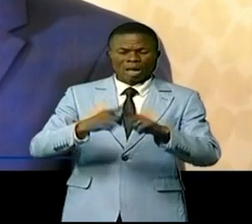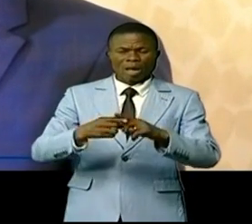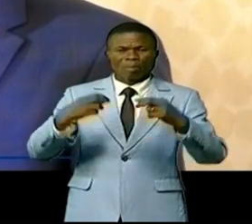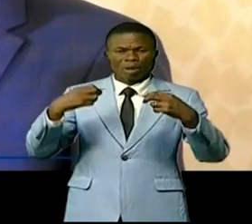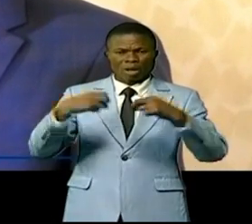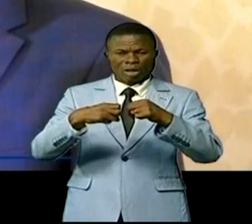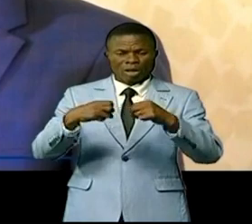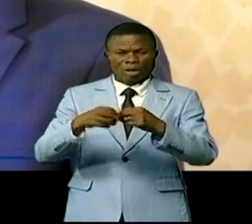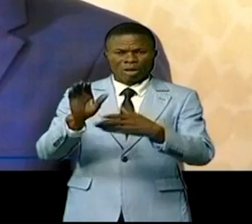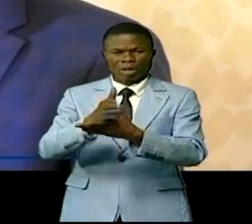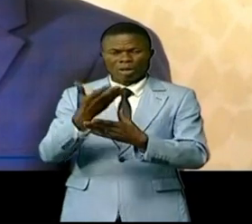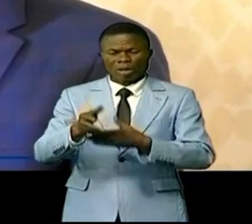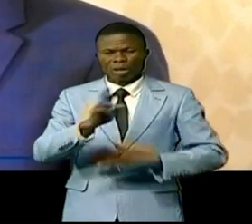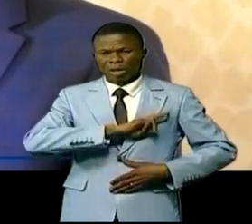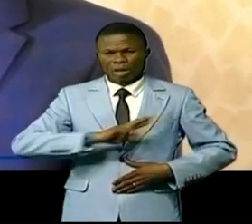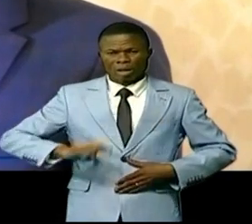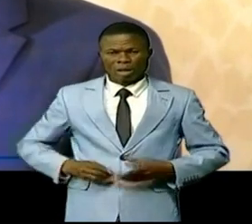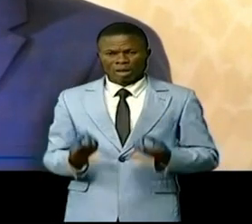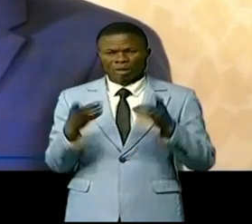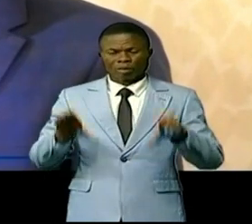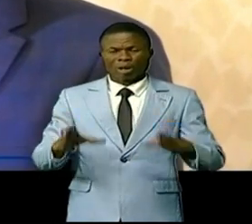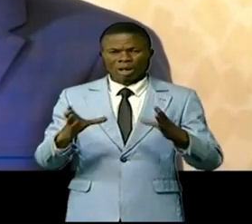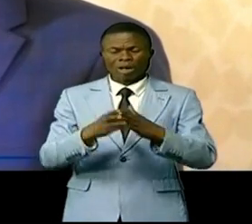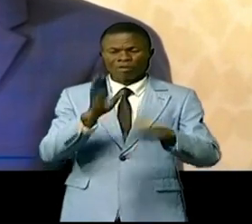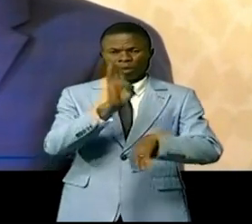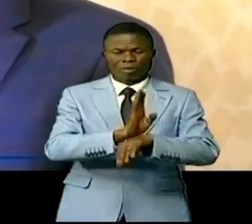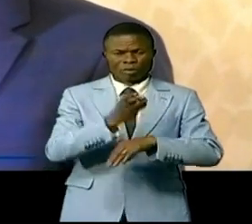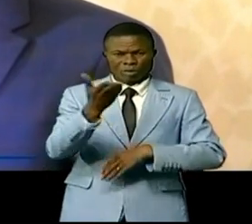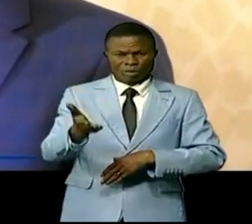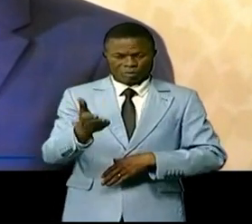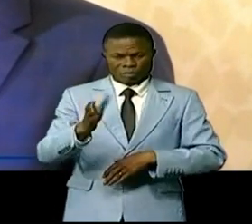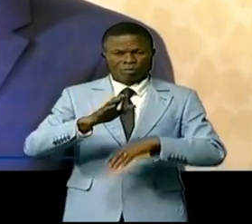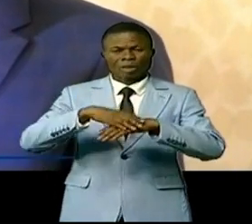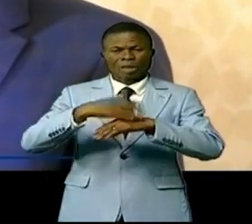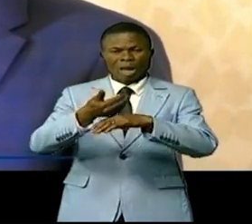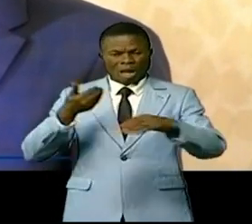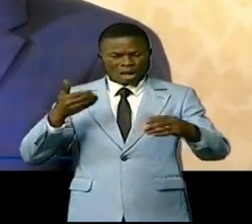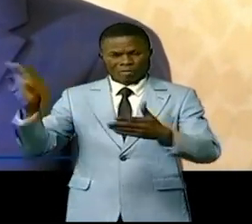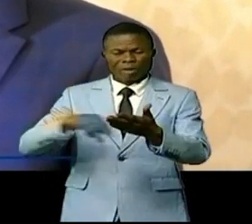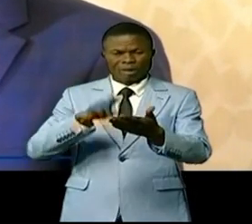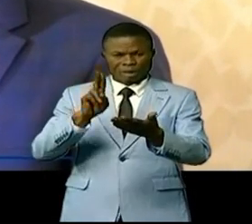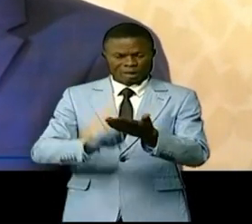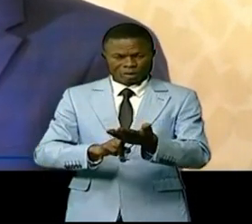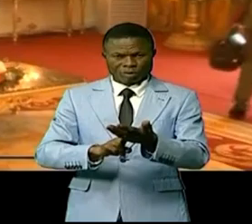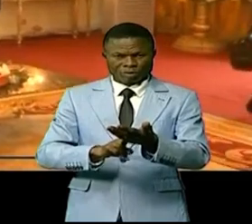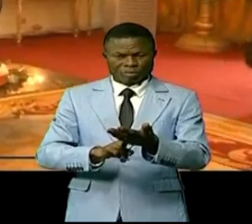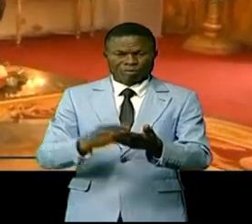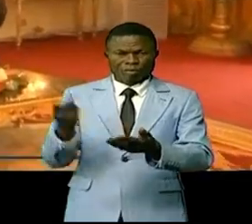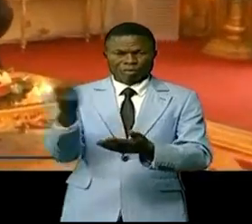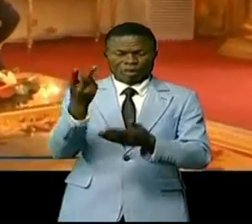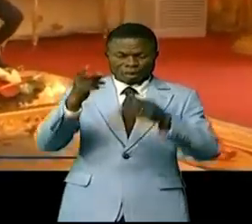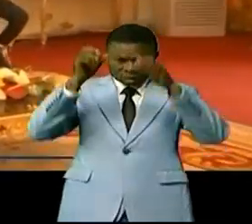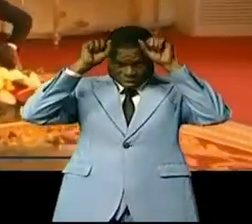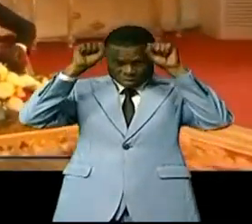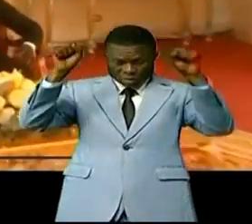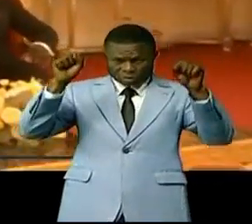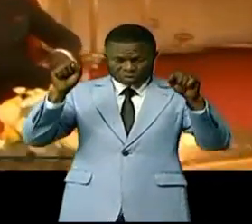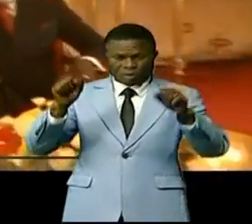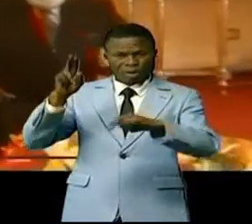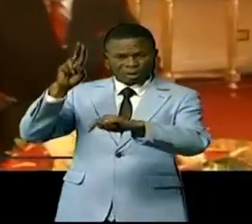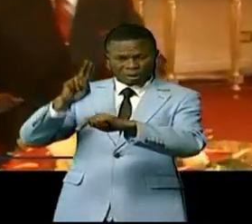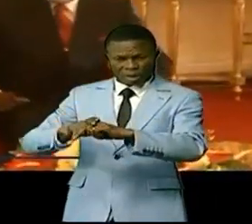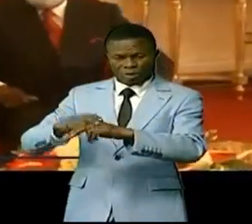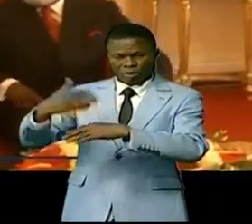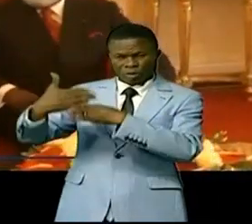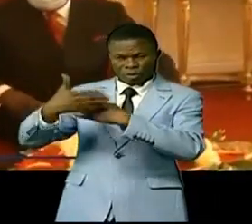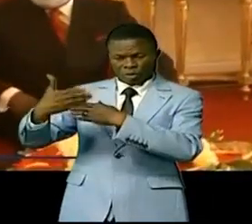entre la RDC et le Congo-Brazzaville. Peu avant les signatures, les deux chefs d'État se sont retrouvés en tête-à-tête